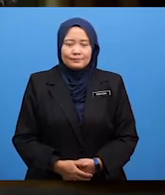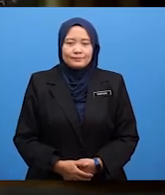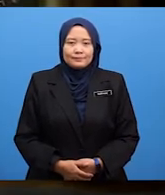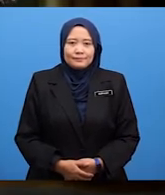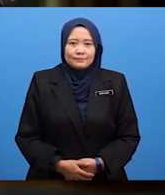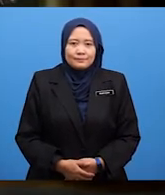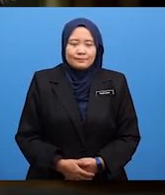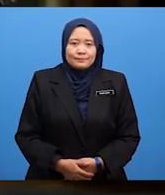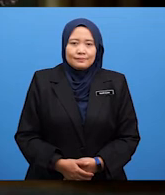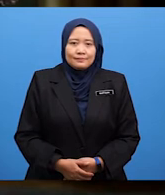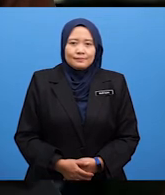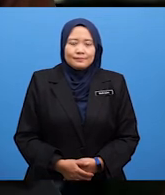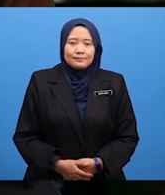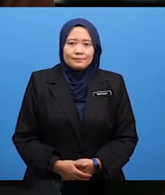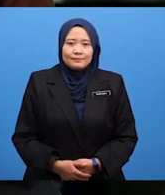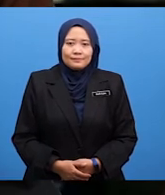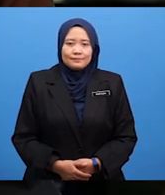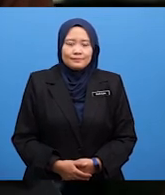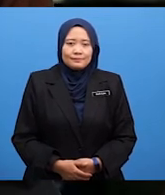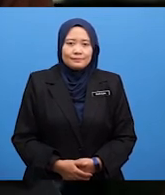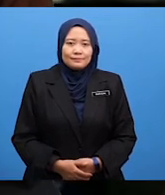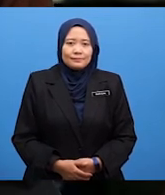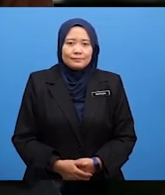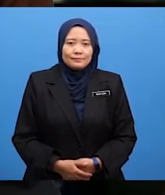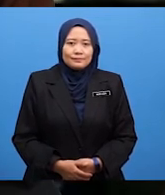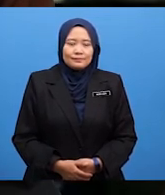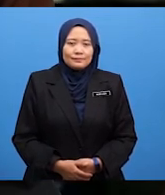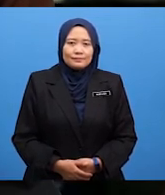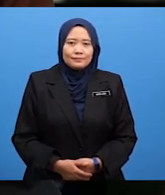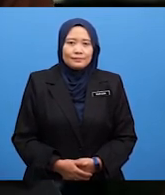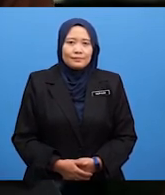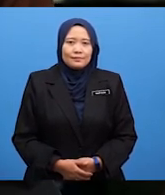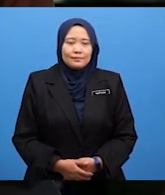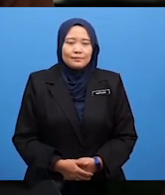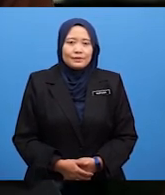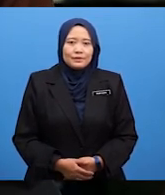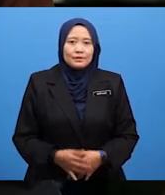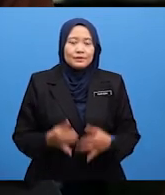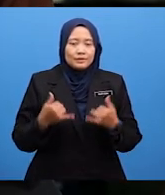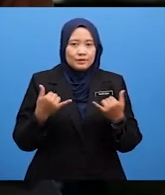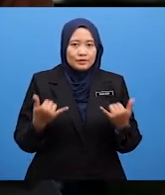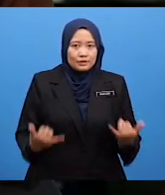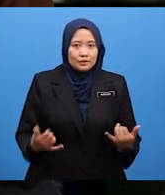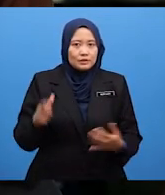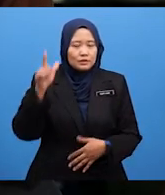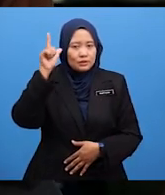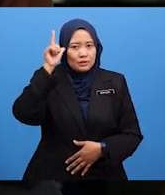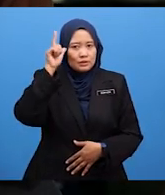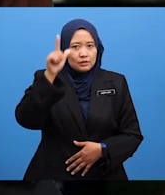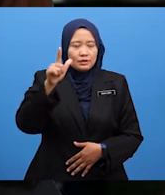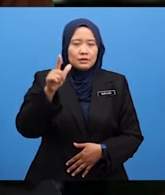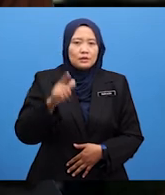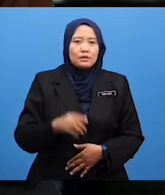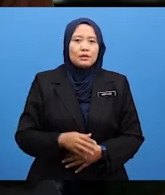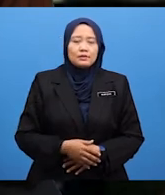Baiklah, skill sudah dipelajari dan berdasarkan skill itu, kita akan melihat apa pula arpeggio